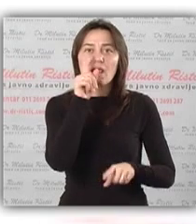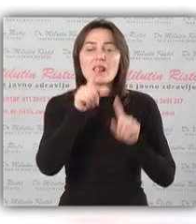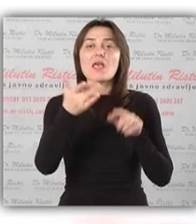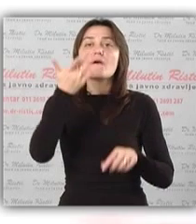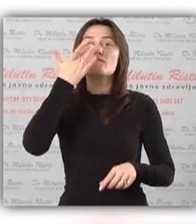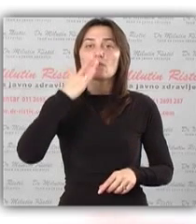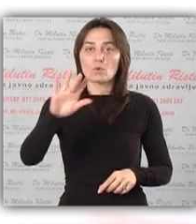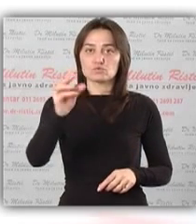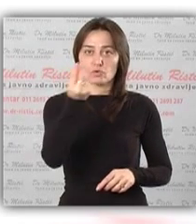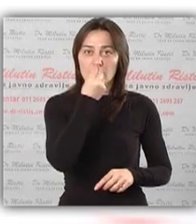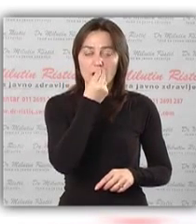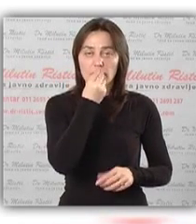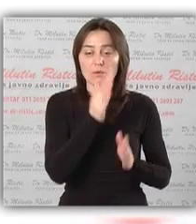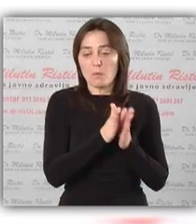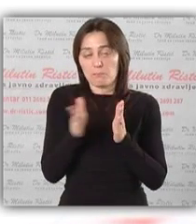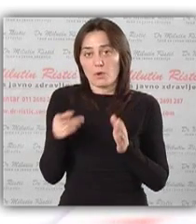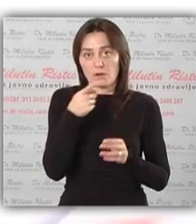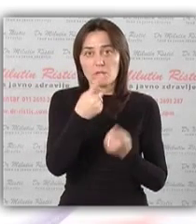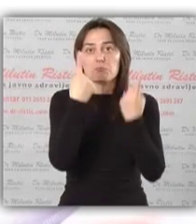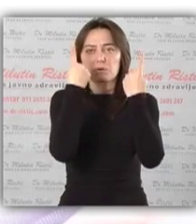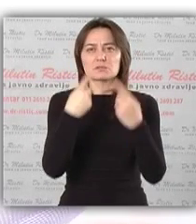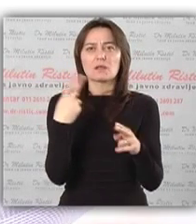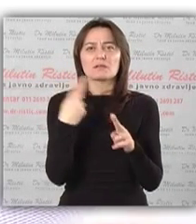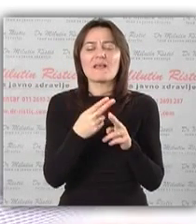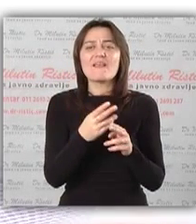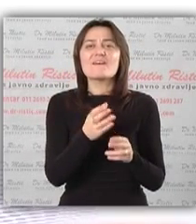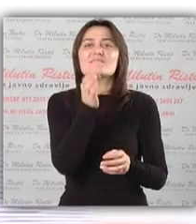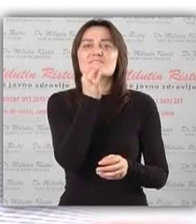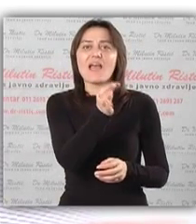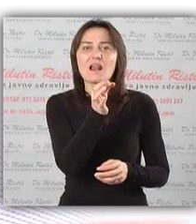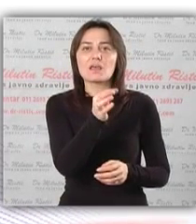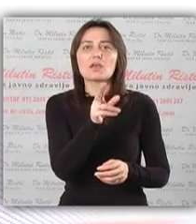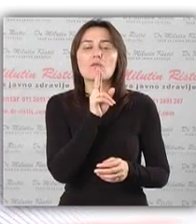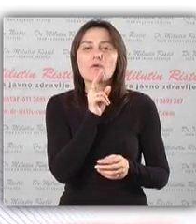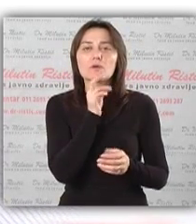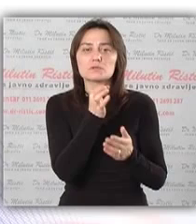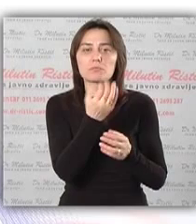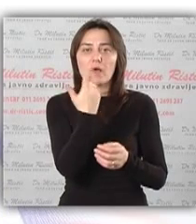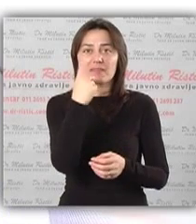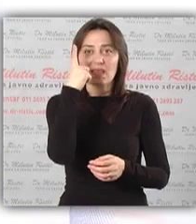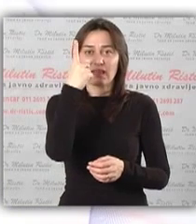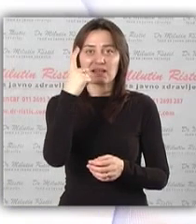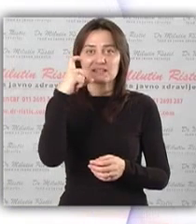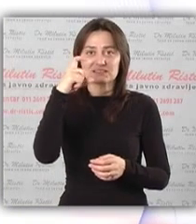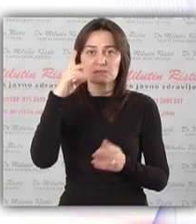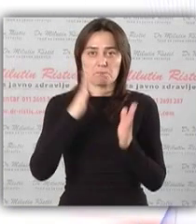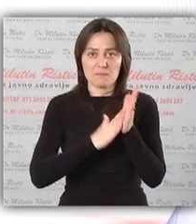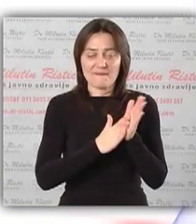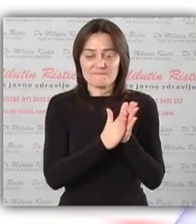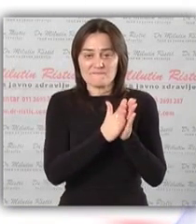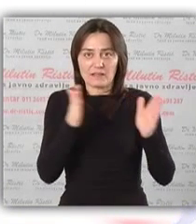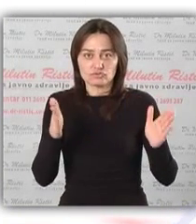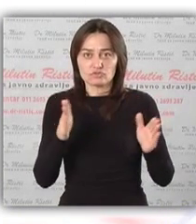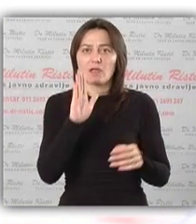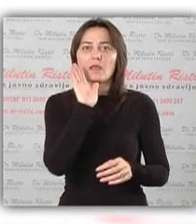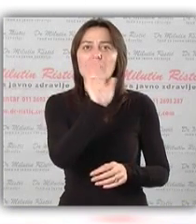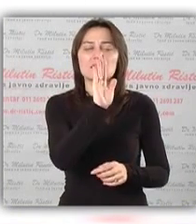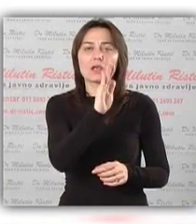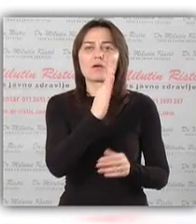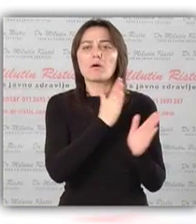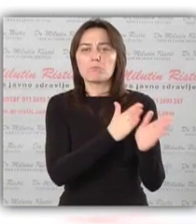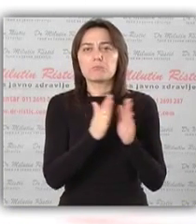jako začinjenu hranu ili vruću hranu. Pored njih postoje takozvane velike afte koje su veće u prečniku od 1